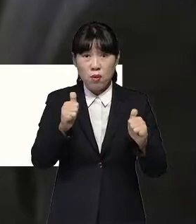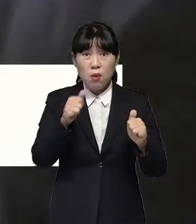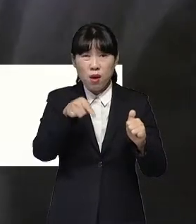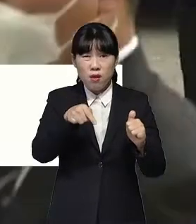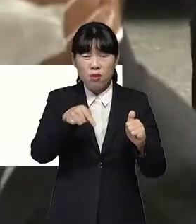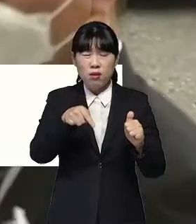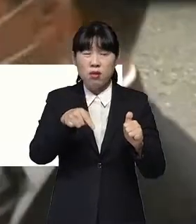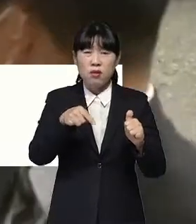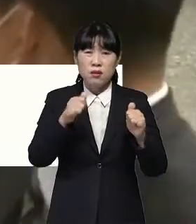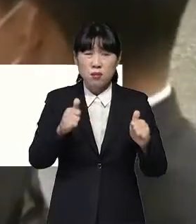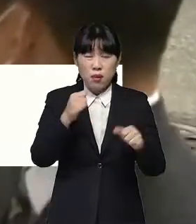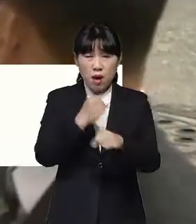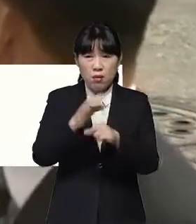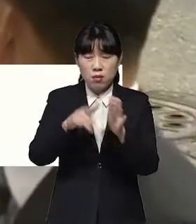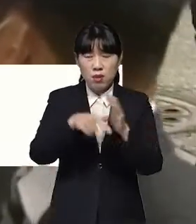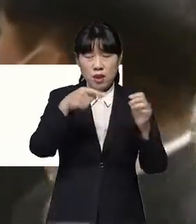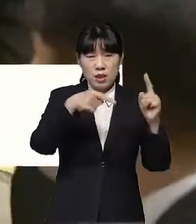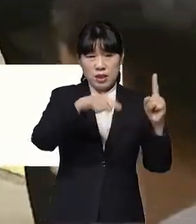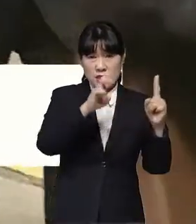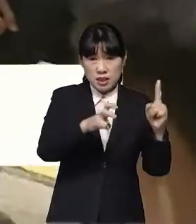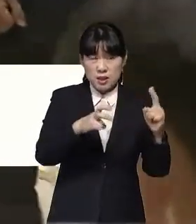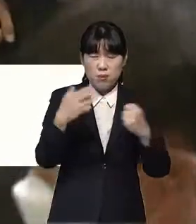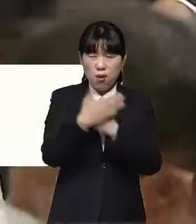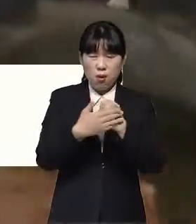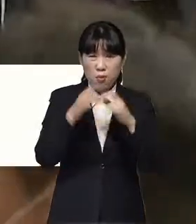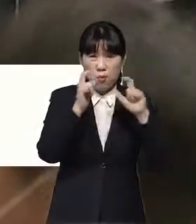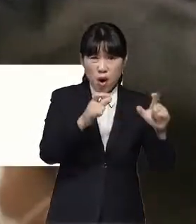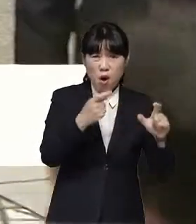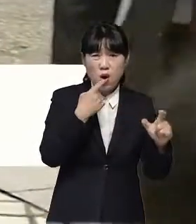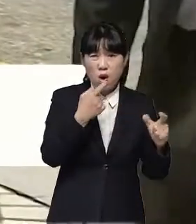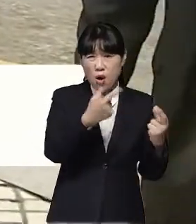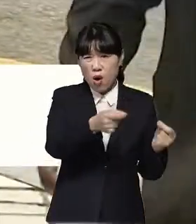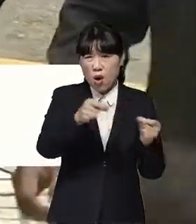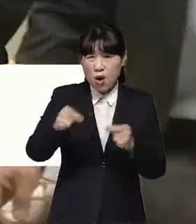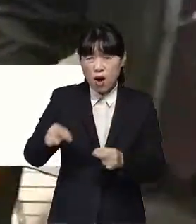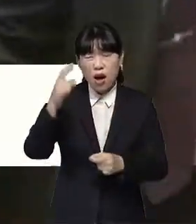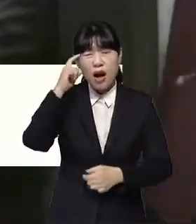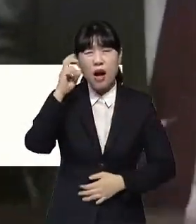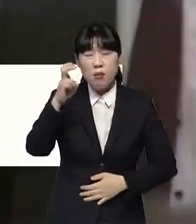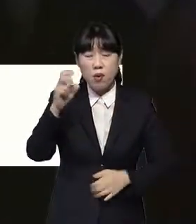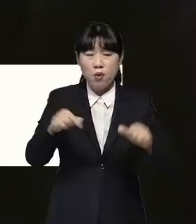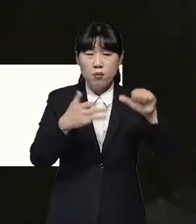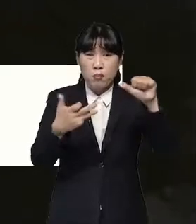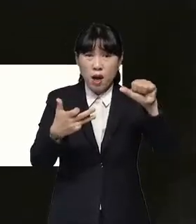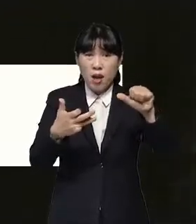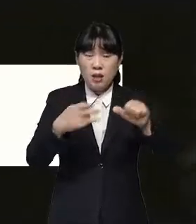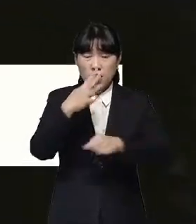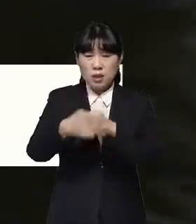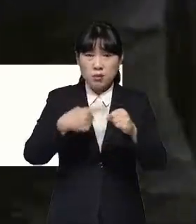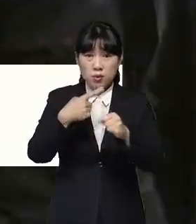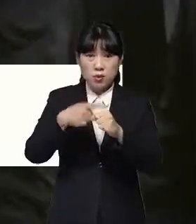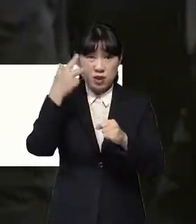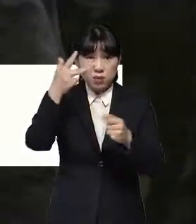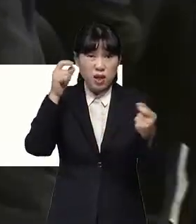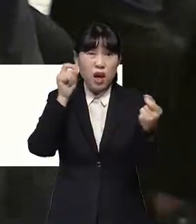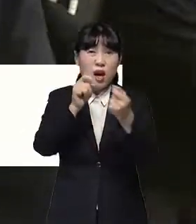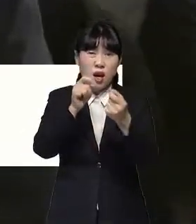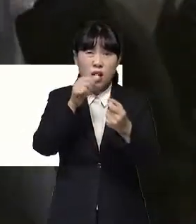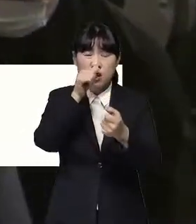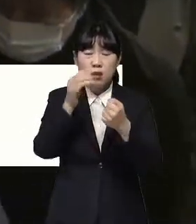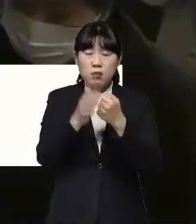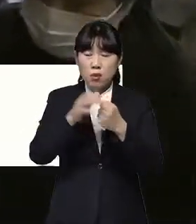크게 다르지 않을 것으로 보기 때문이라는 분석입니다. 여기에 5.18 41주년이 일주일 앞으로 다가온